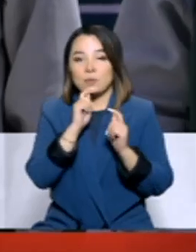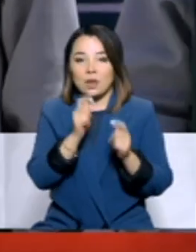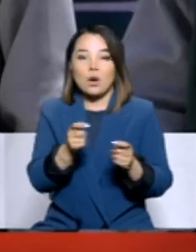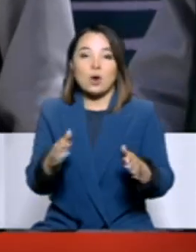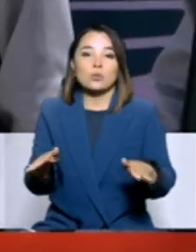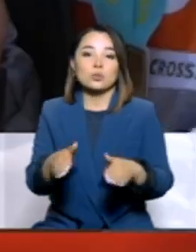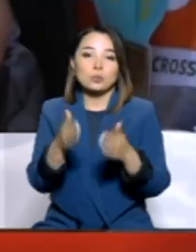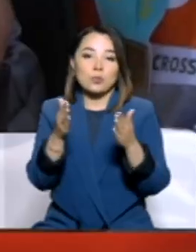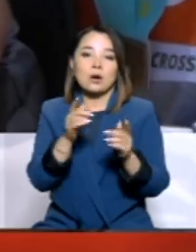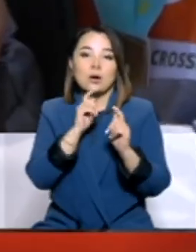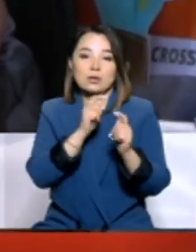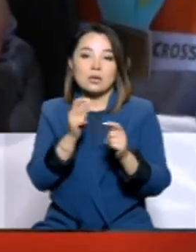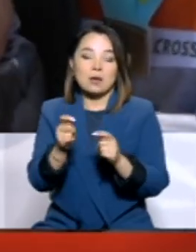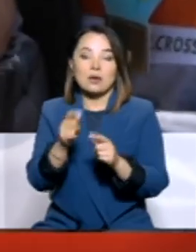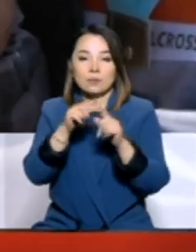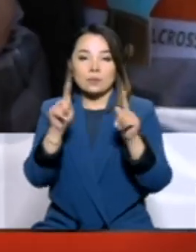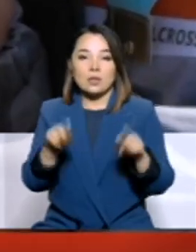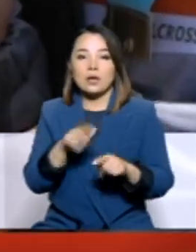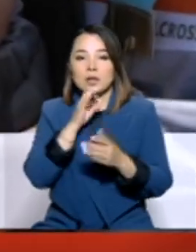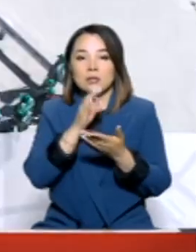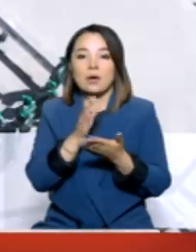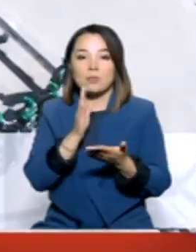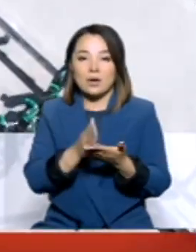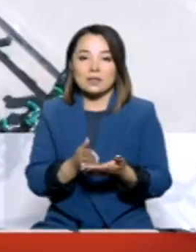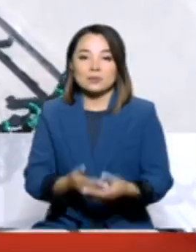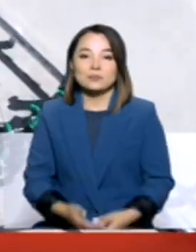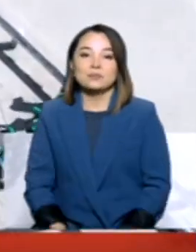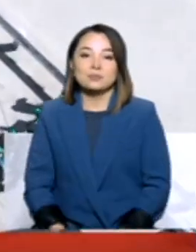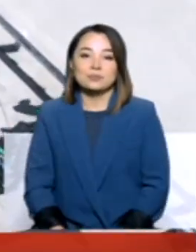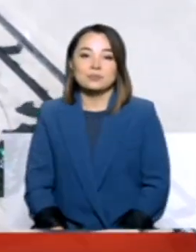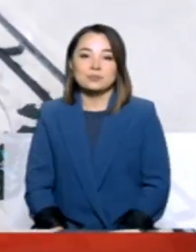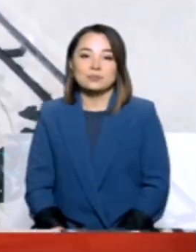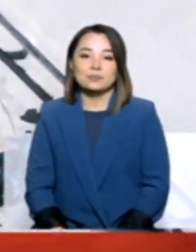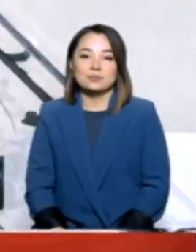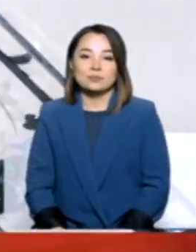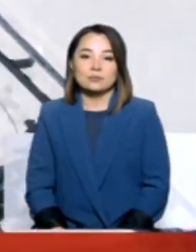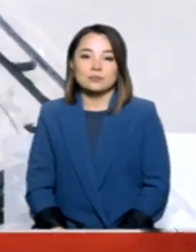кубок пен алғыс хаттар табыс етілді. Жақсыбек Кемал, Аманжол Айтмағанбетов, Ақтөбеден.